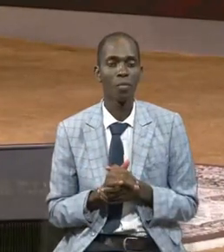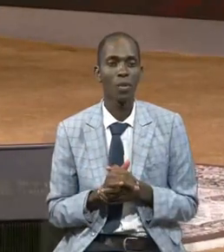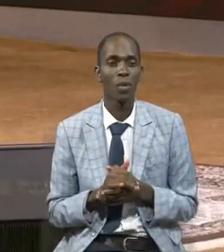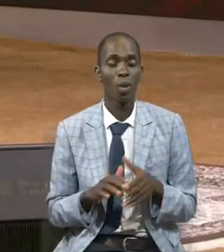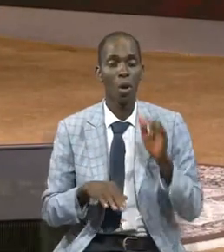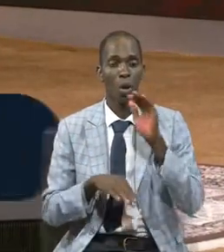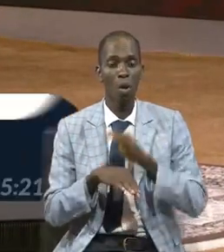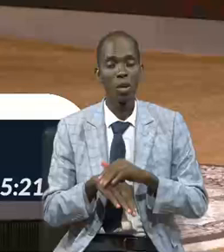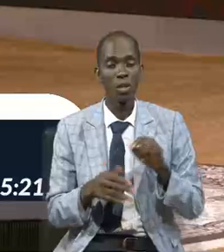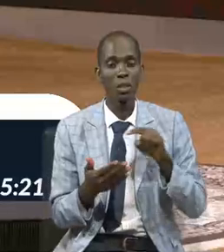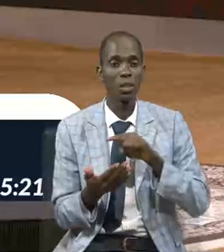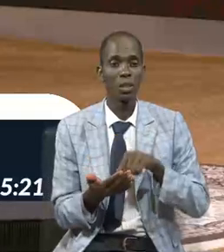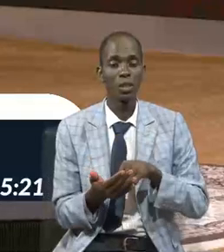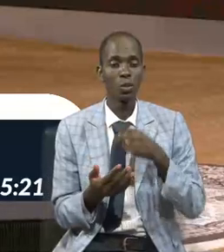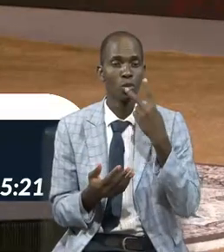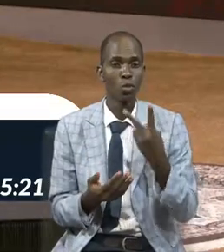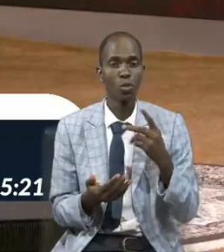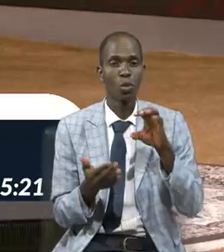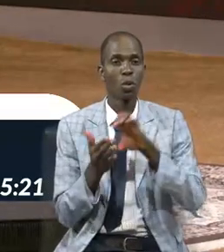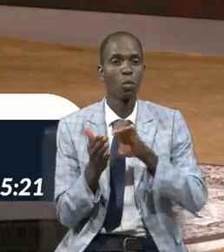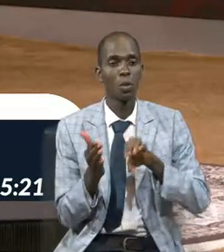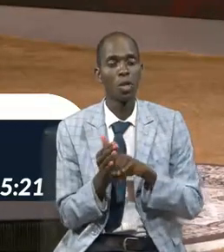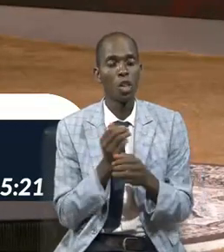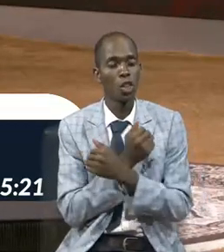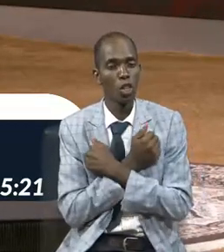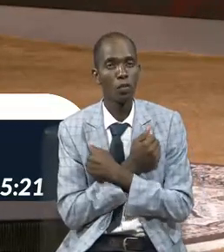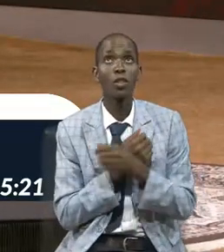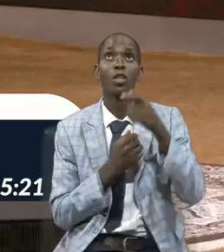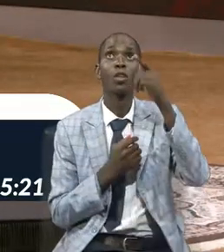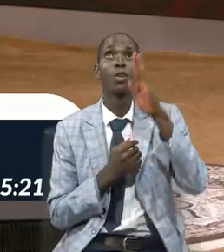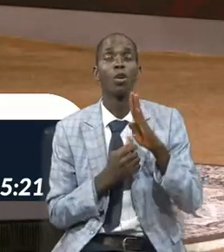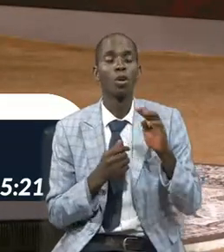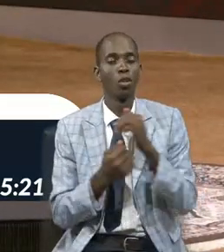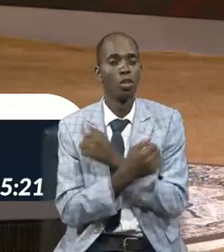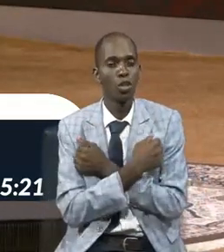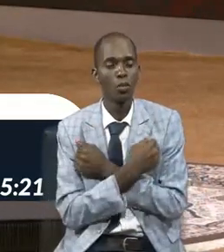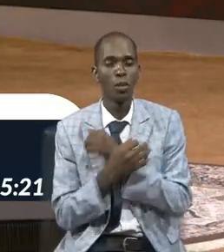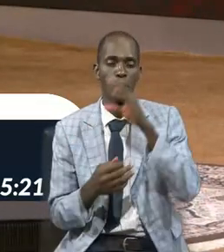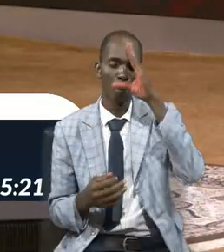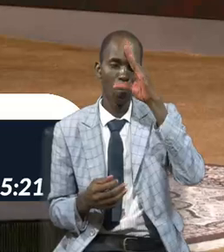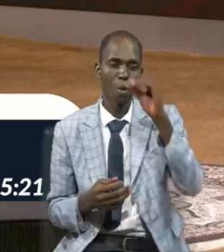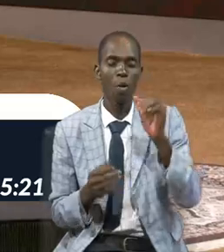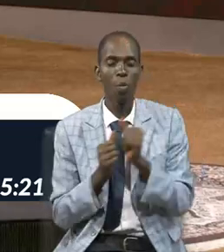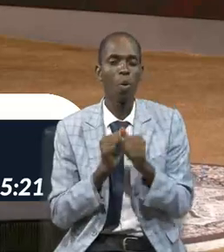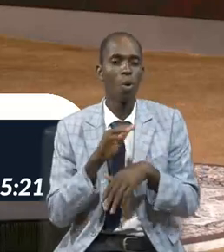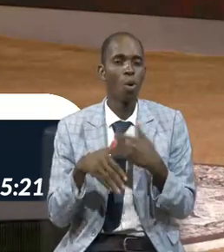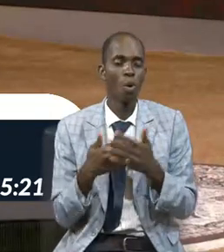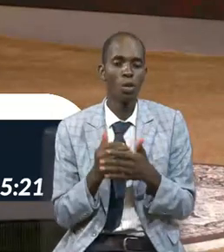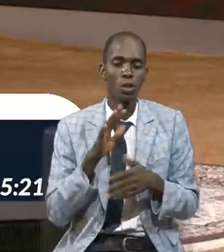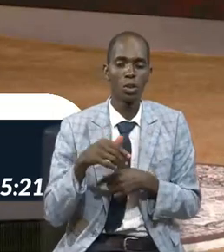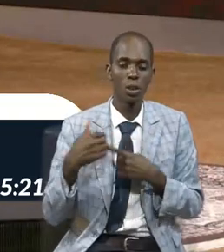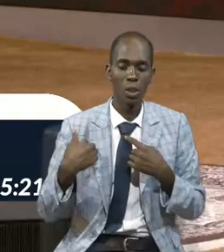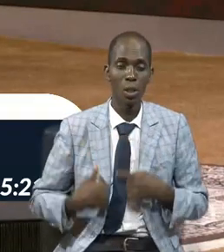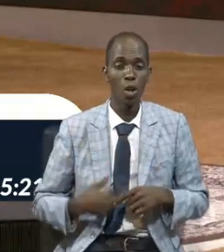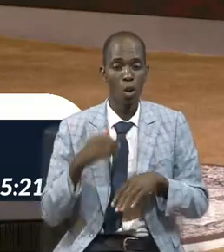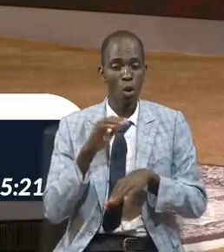40. De ces deux commandements, aimer Dieu et aimer l'homme, aimer Dieu de tout son cœur, aimer l'homme